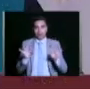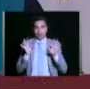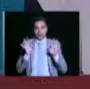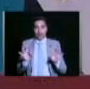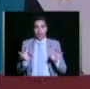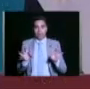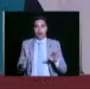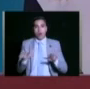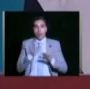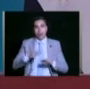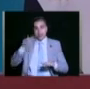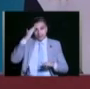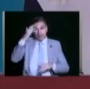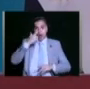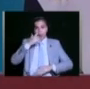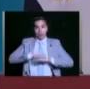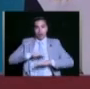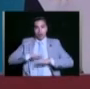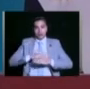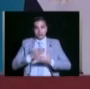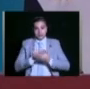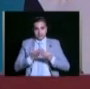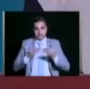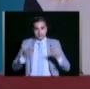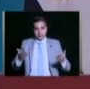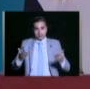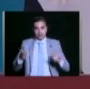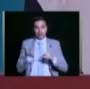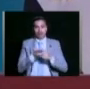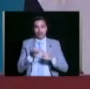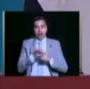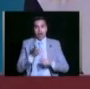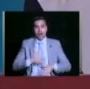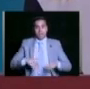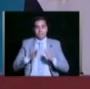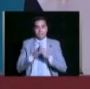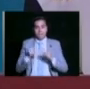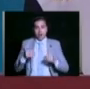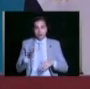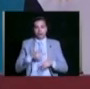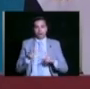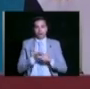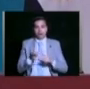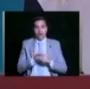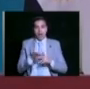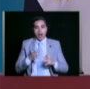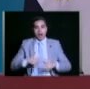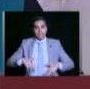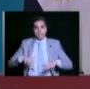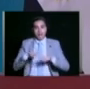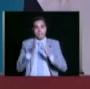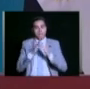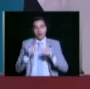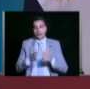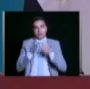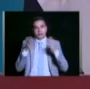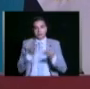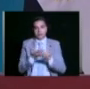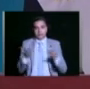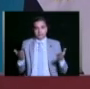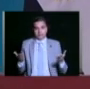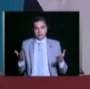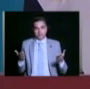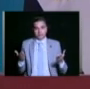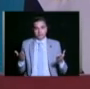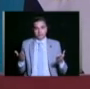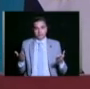يقدر ان هو يدخل معنا وبنقدم له الدعم التسويقي علشان يقدر يوصل لكل الناس بشكل اوسع وبشكل اشمل